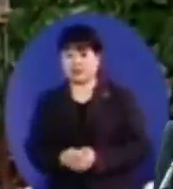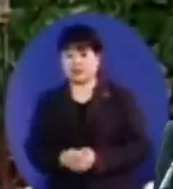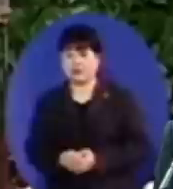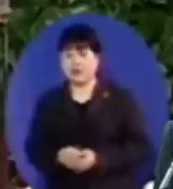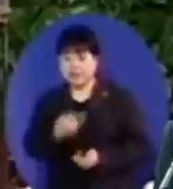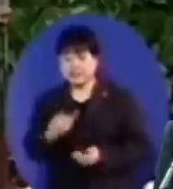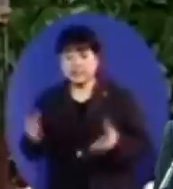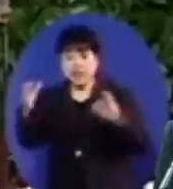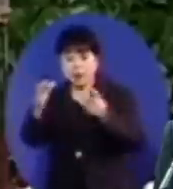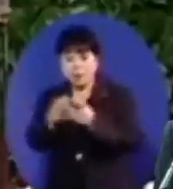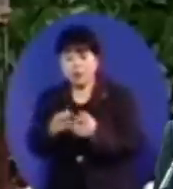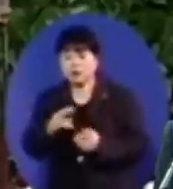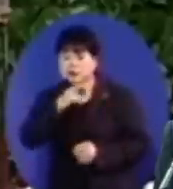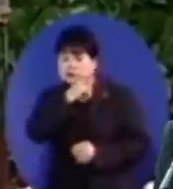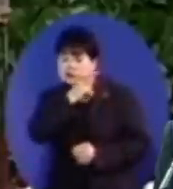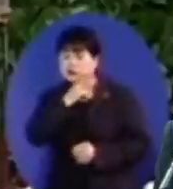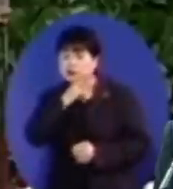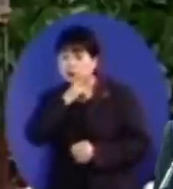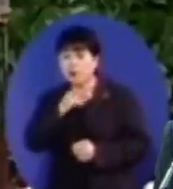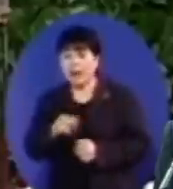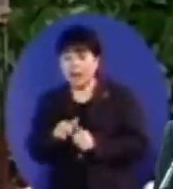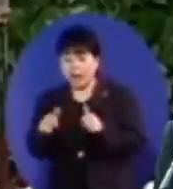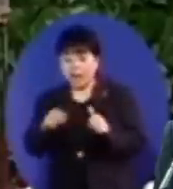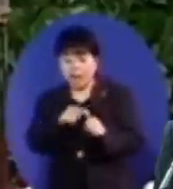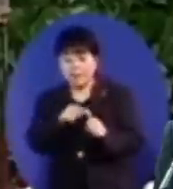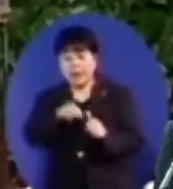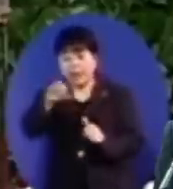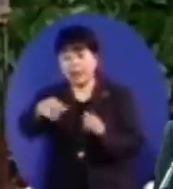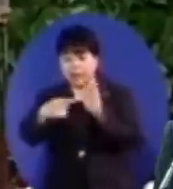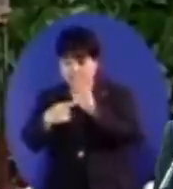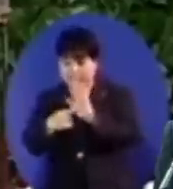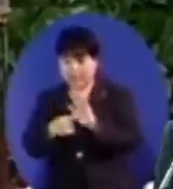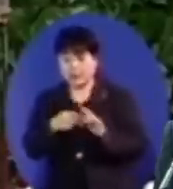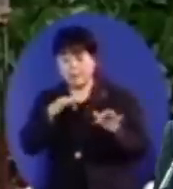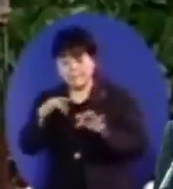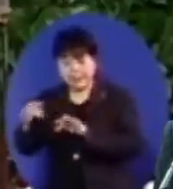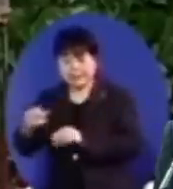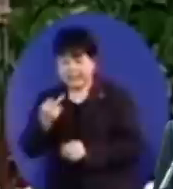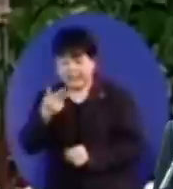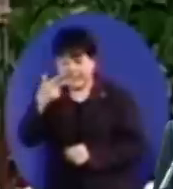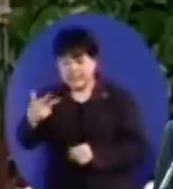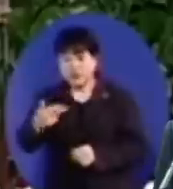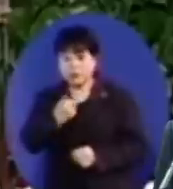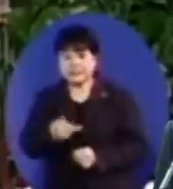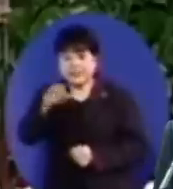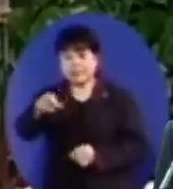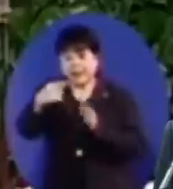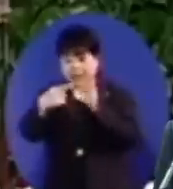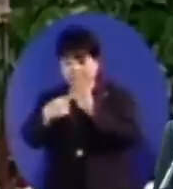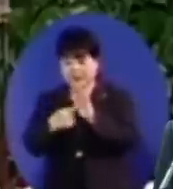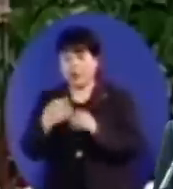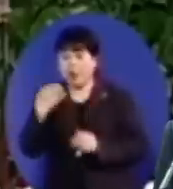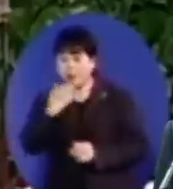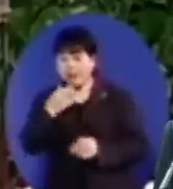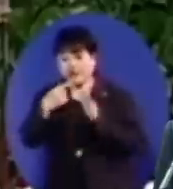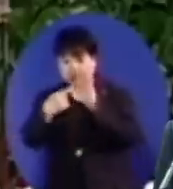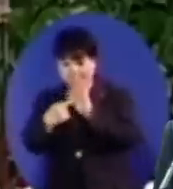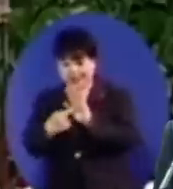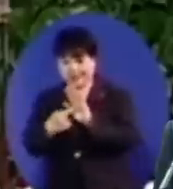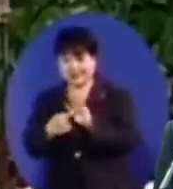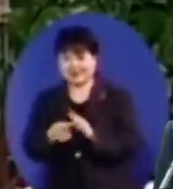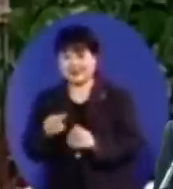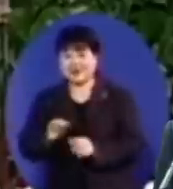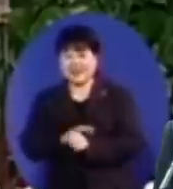제자들이 모였을 때 의심하는 도마에게 나타나셨고 디베리아 바다에서 일곱 제자에게 나타나시고 베드로에게 나타나서 내가